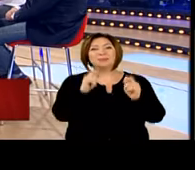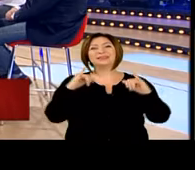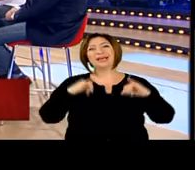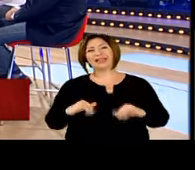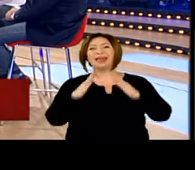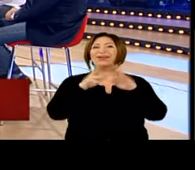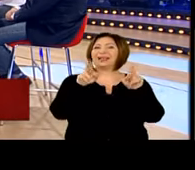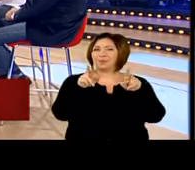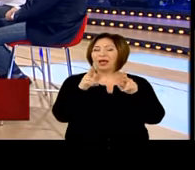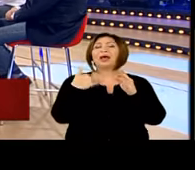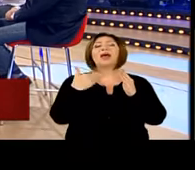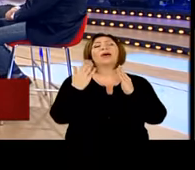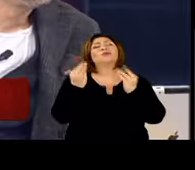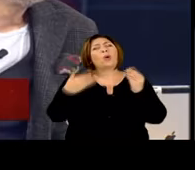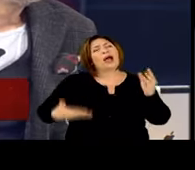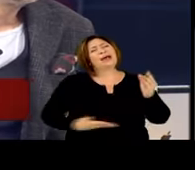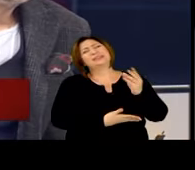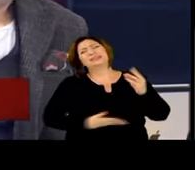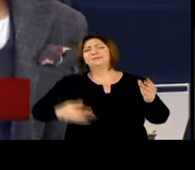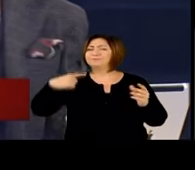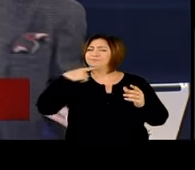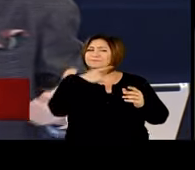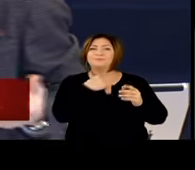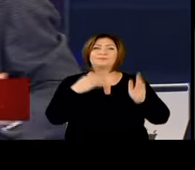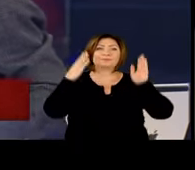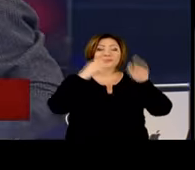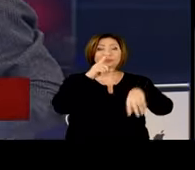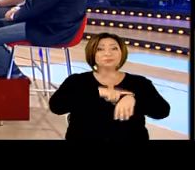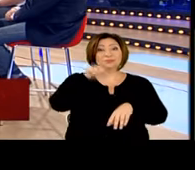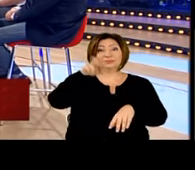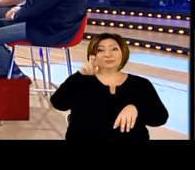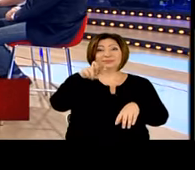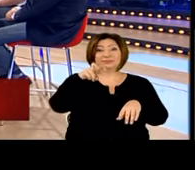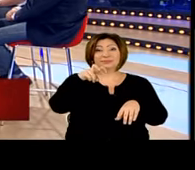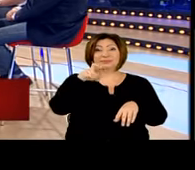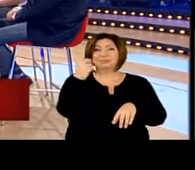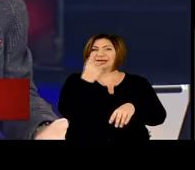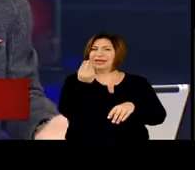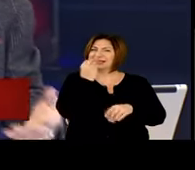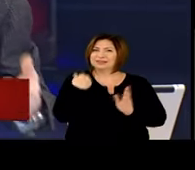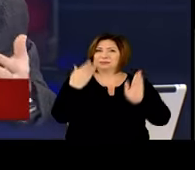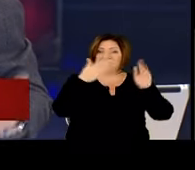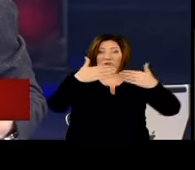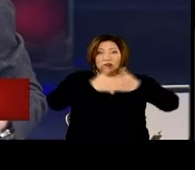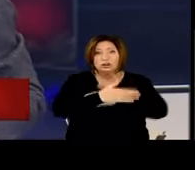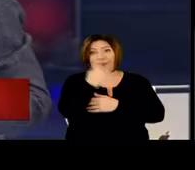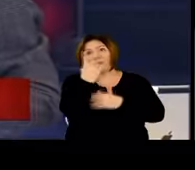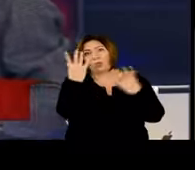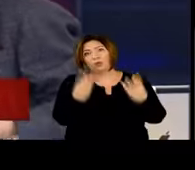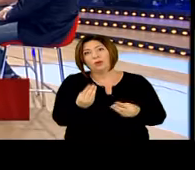tatil evi falan filan gibi. Gittik, çok açtım. Saat 8'de herhalde bir şey yeriz diye gittik. Gece 1